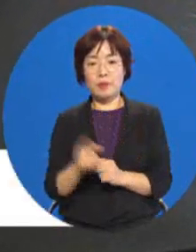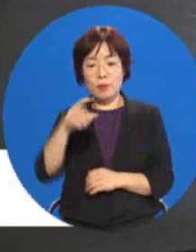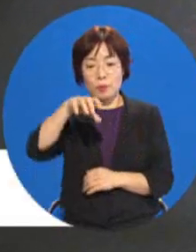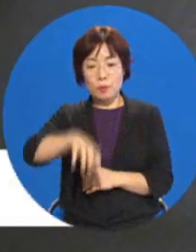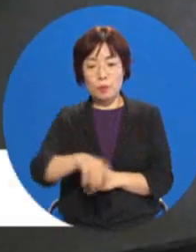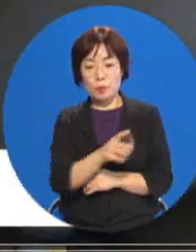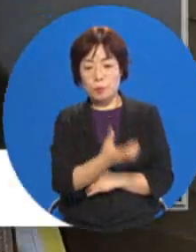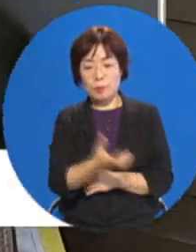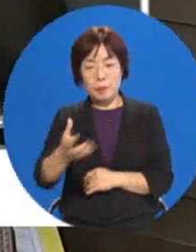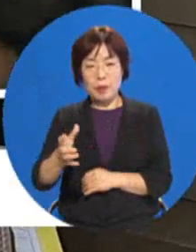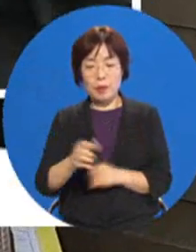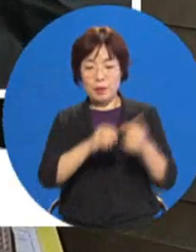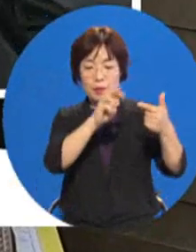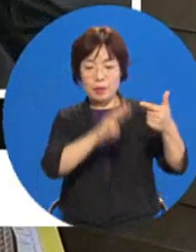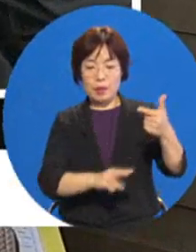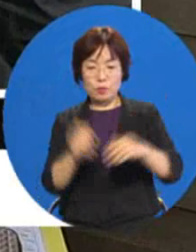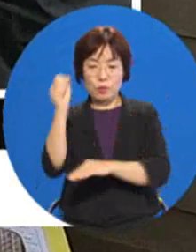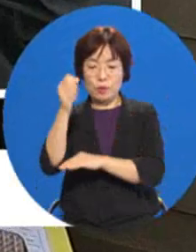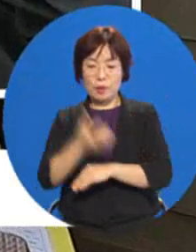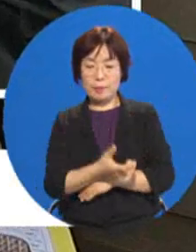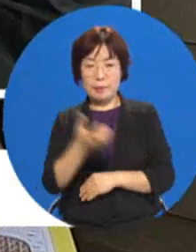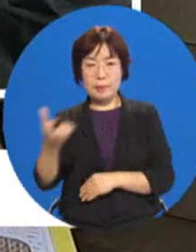어디로 가십니까? 나주에서 영암